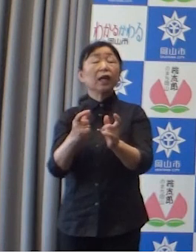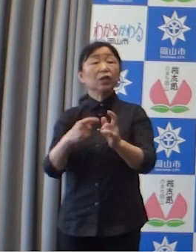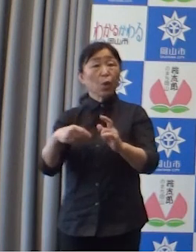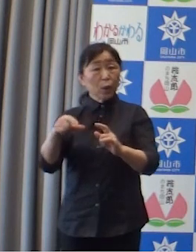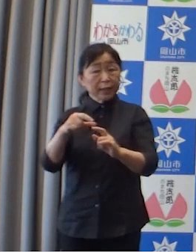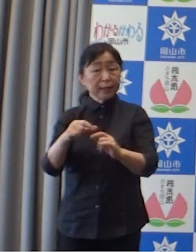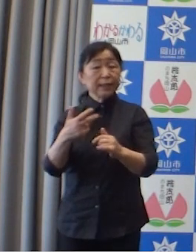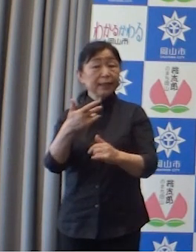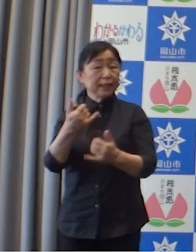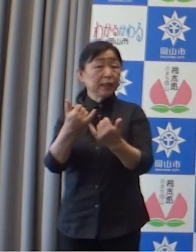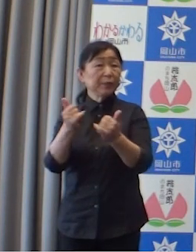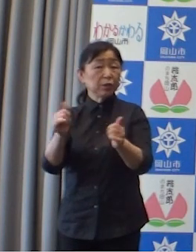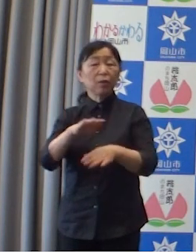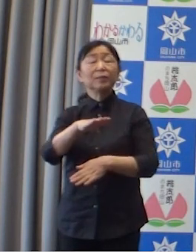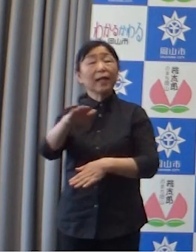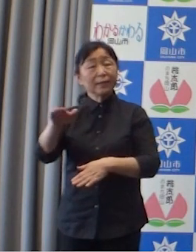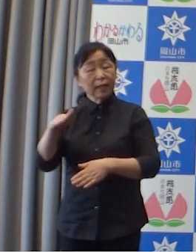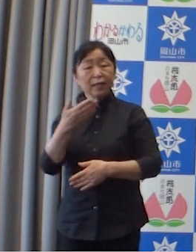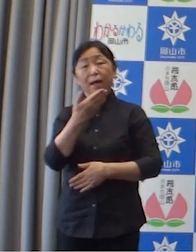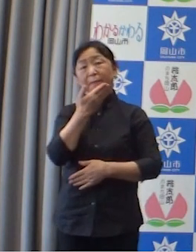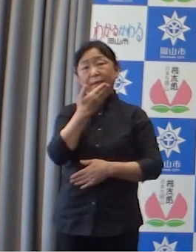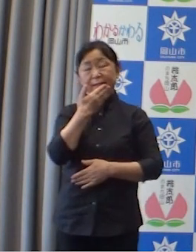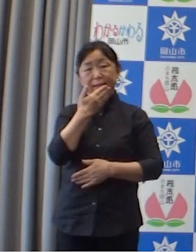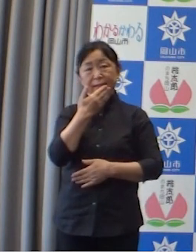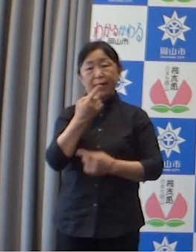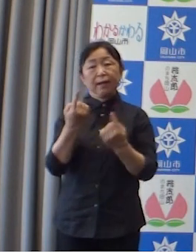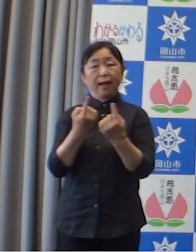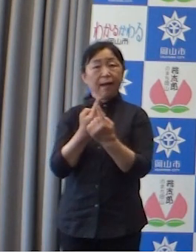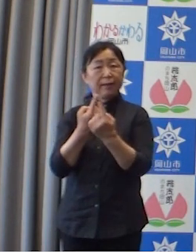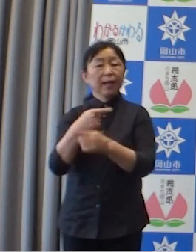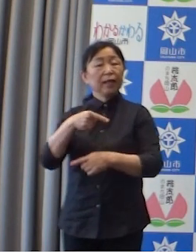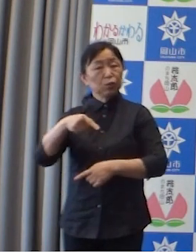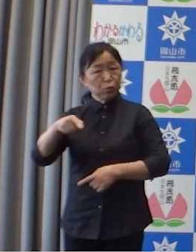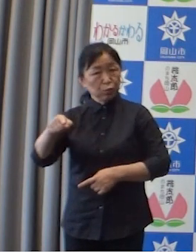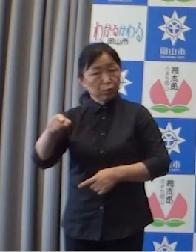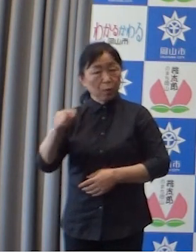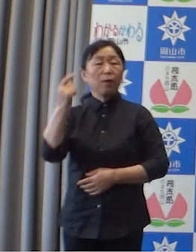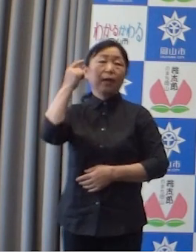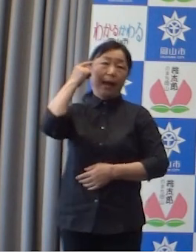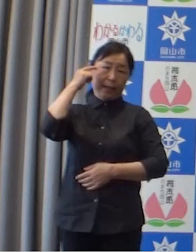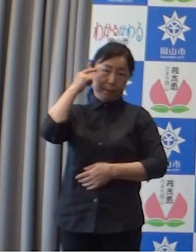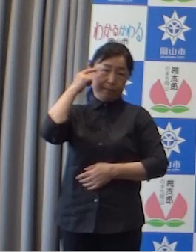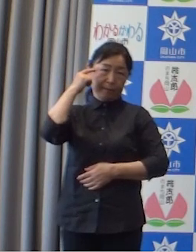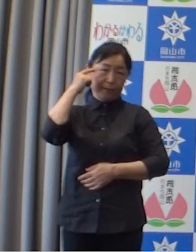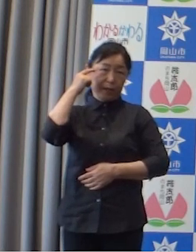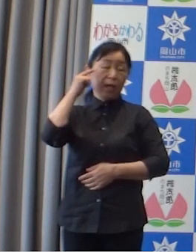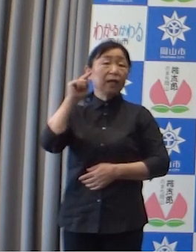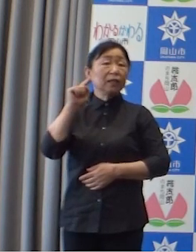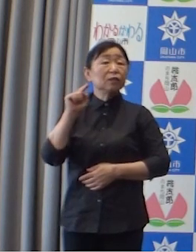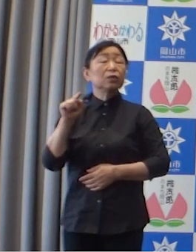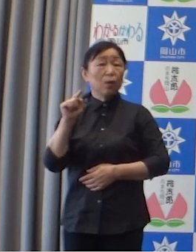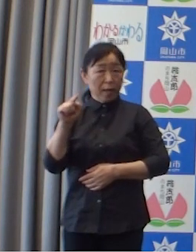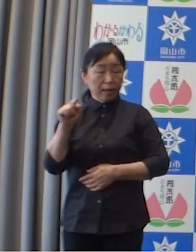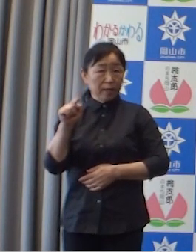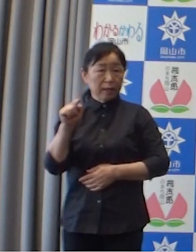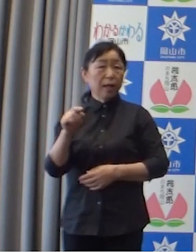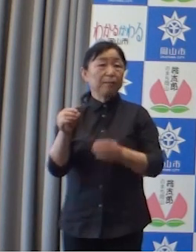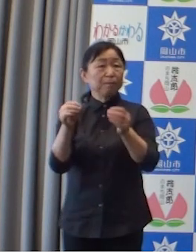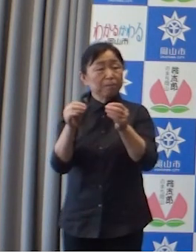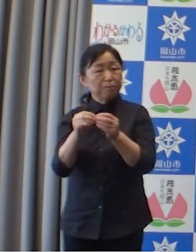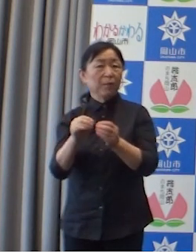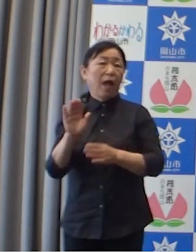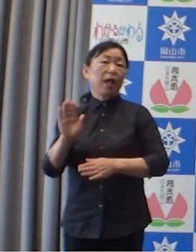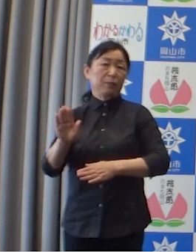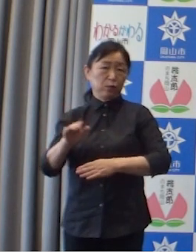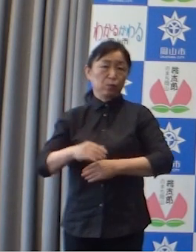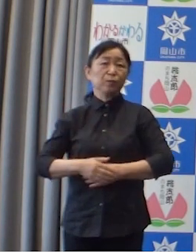にとって便利なものにしていくということを考えている。それがまあ一つの節目になった